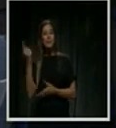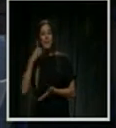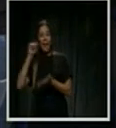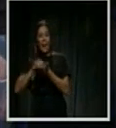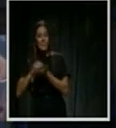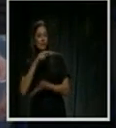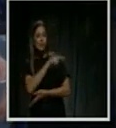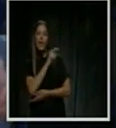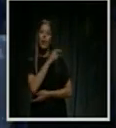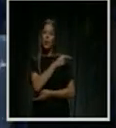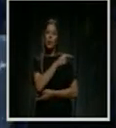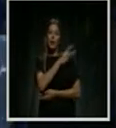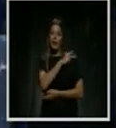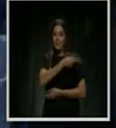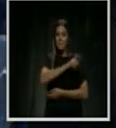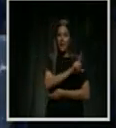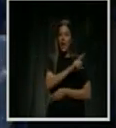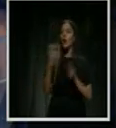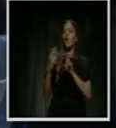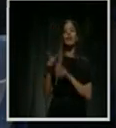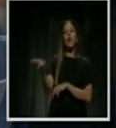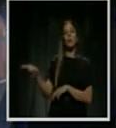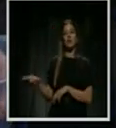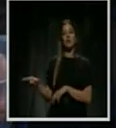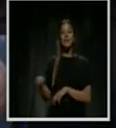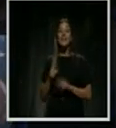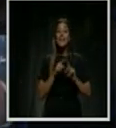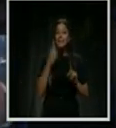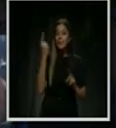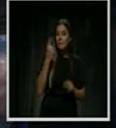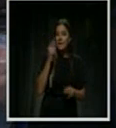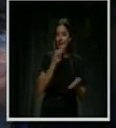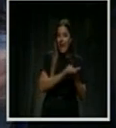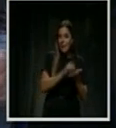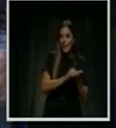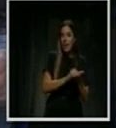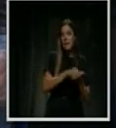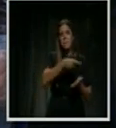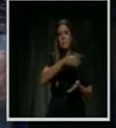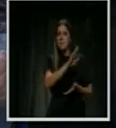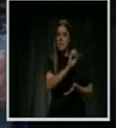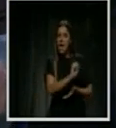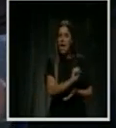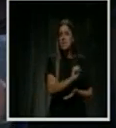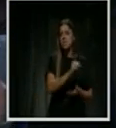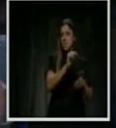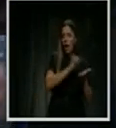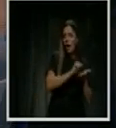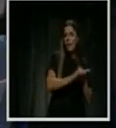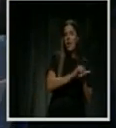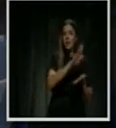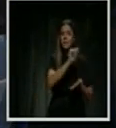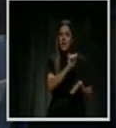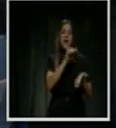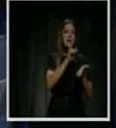dawk li jaqblu miegħu bħal PBS, dawk li jaqblu miegħu bħal Kummissar tal-Pulizija, l-Avukat Ġenerali, il-BA,